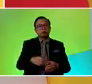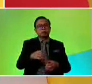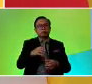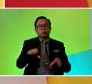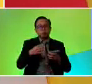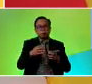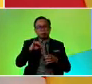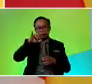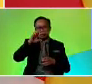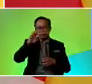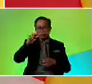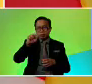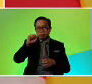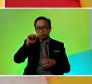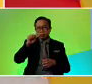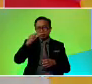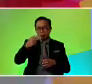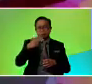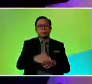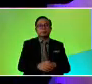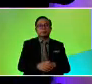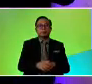barang-barang tiruan Oke